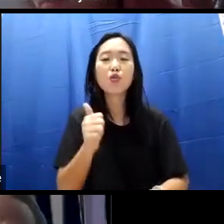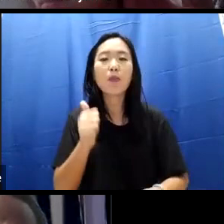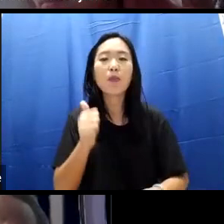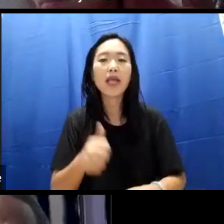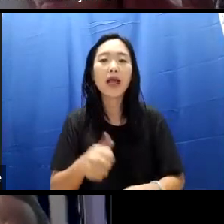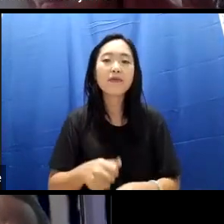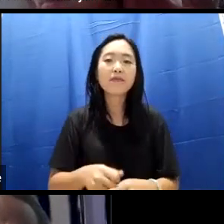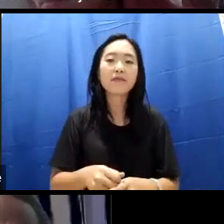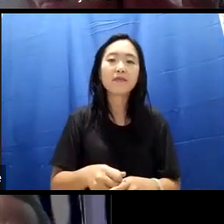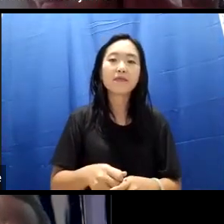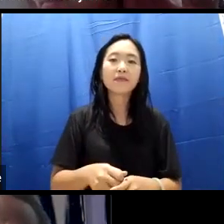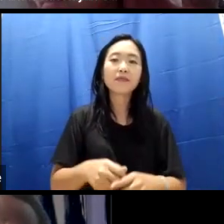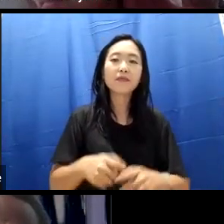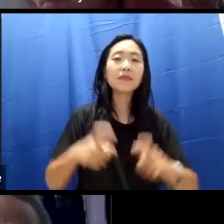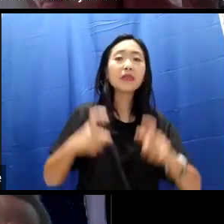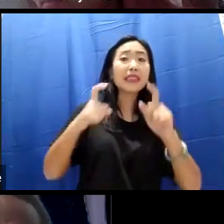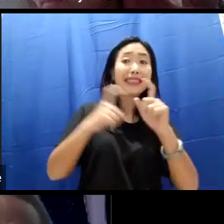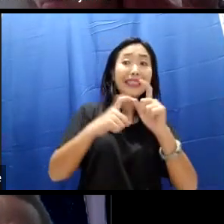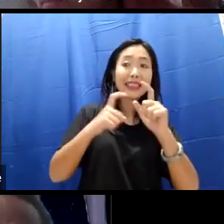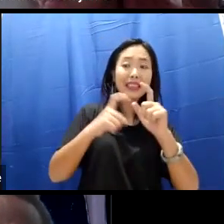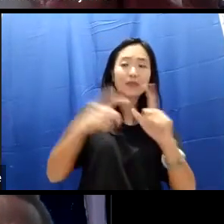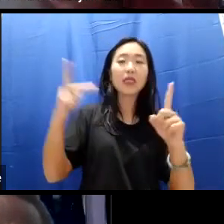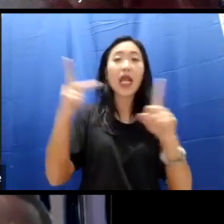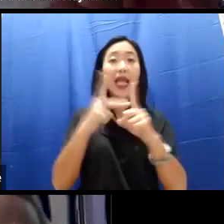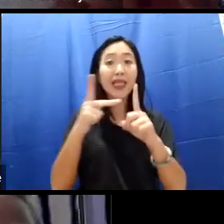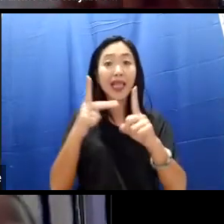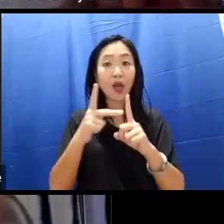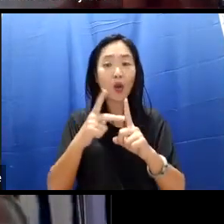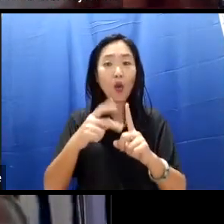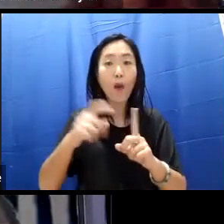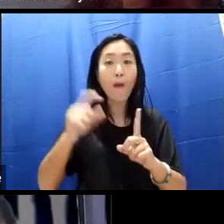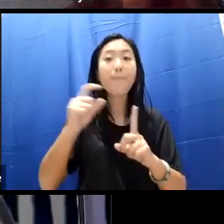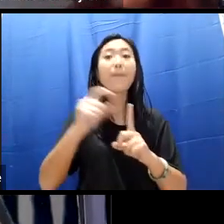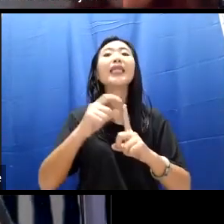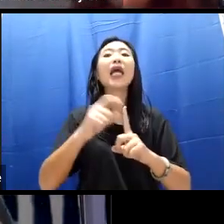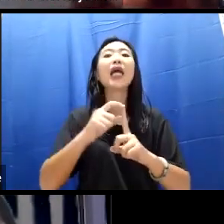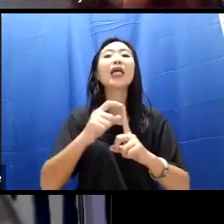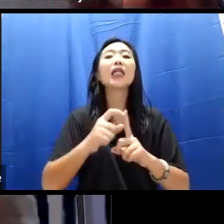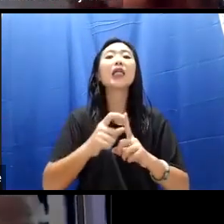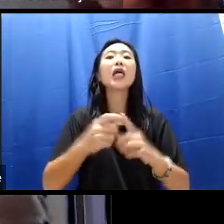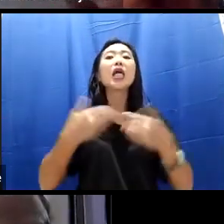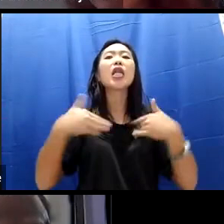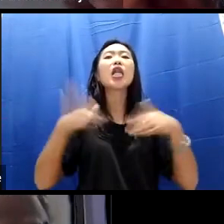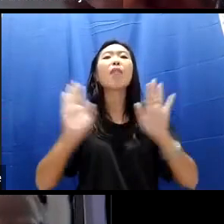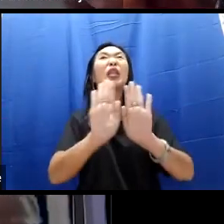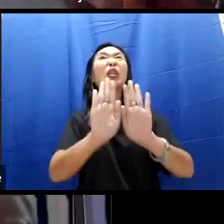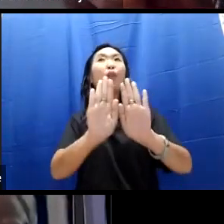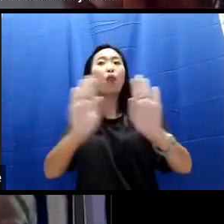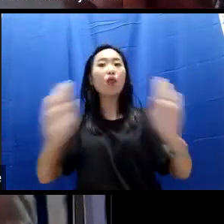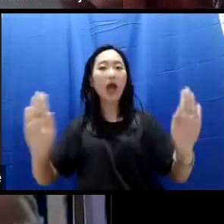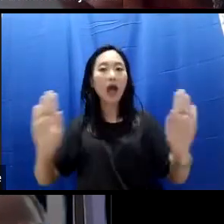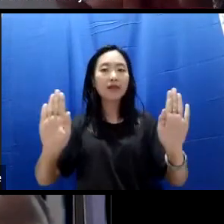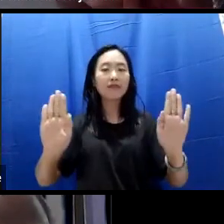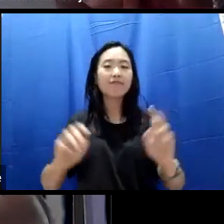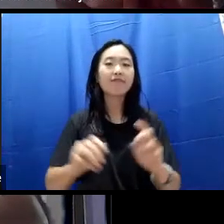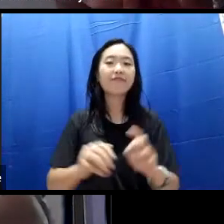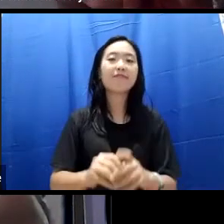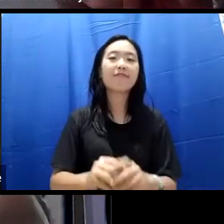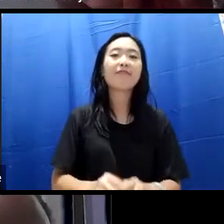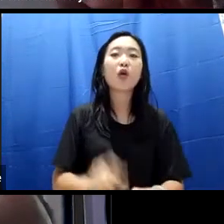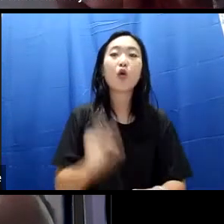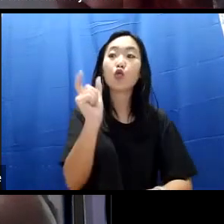heterosentrik menjadi lebih terbuka dan juga lebih toleran pada keragaman gender dan seksual. Sejauh